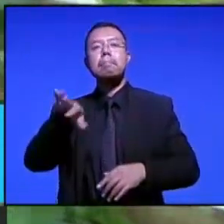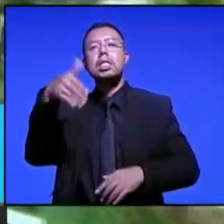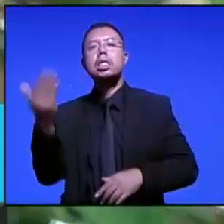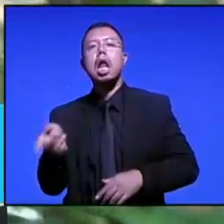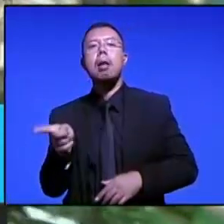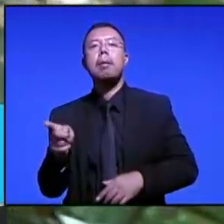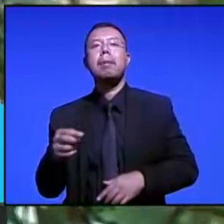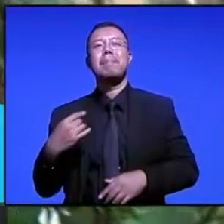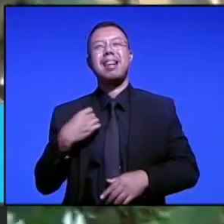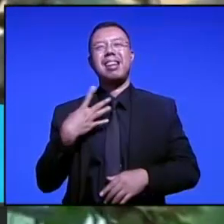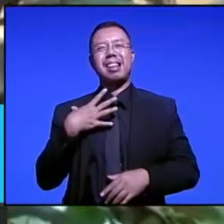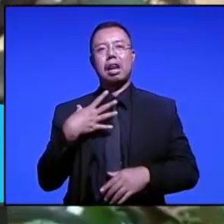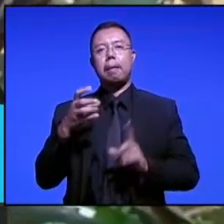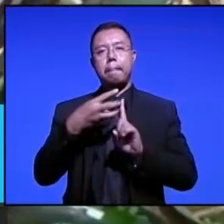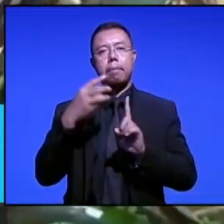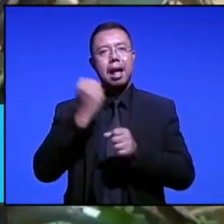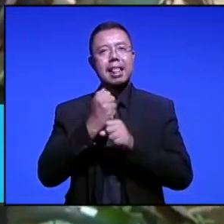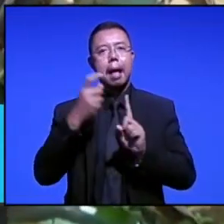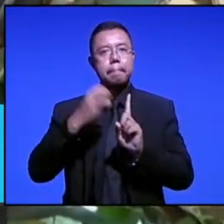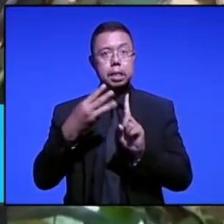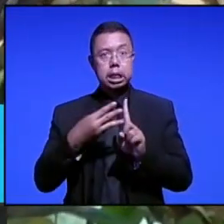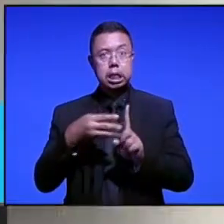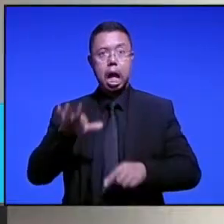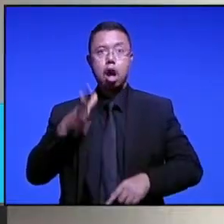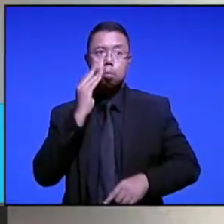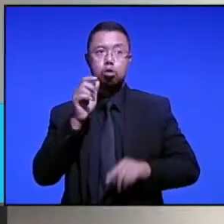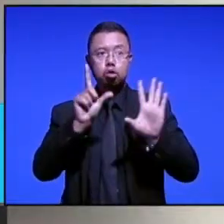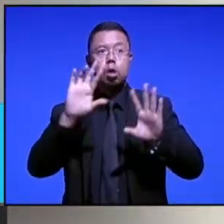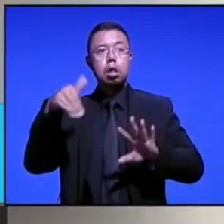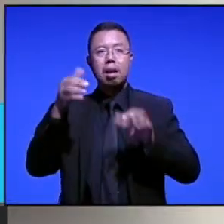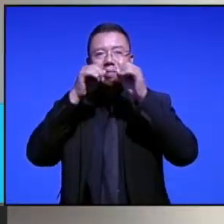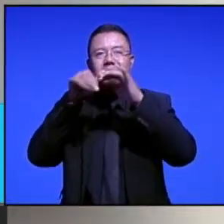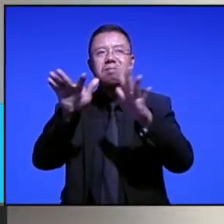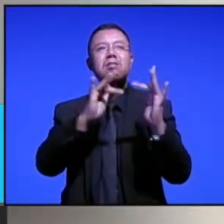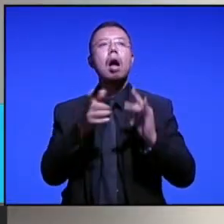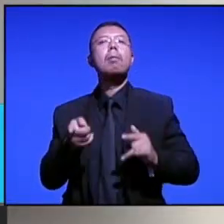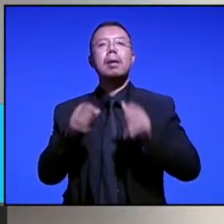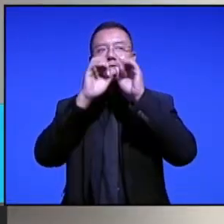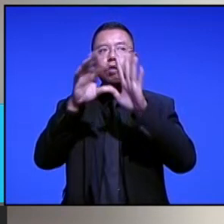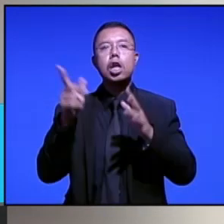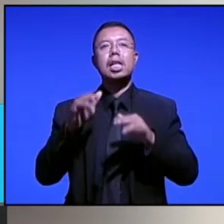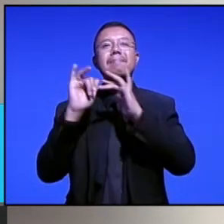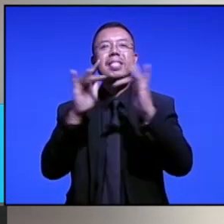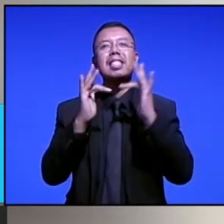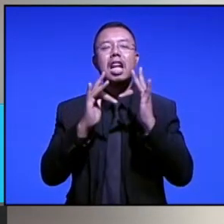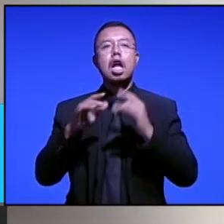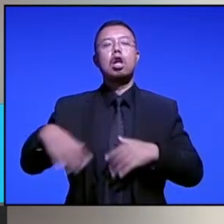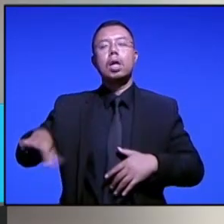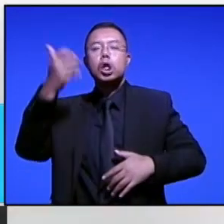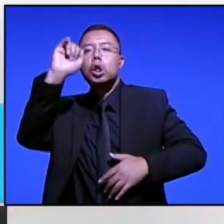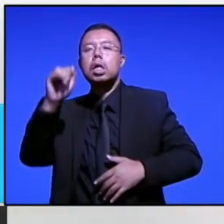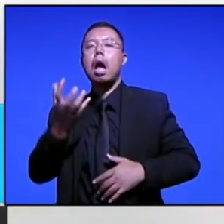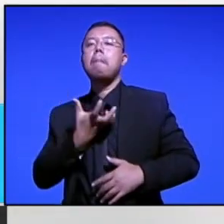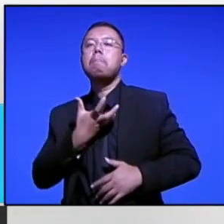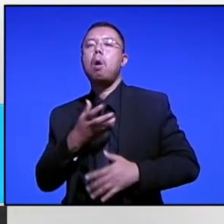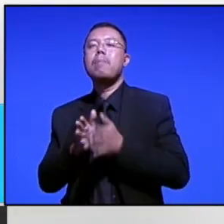tadi. Meninggalnya anak perempuan berumur 7 tahun ini viral setelah sempat diberitakan di media sosial bahwa keluarga kesulitan